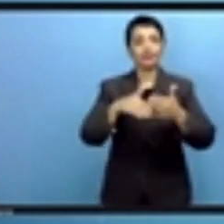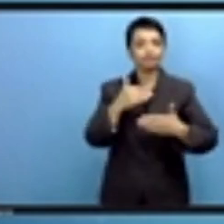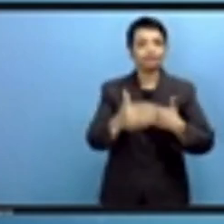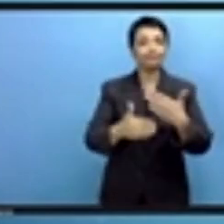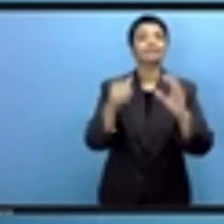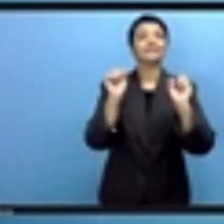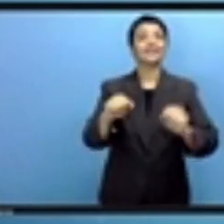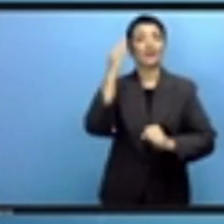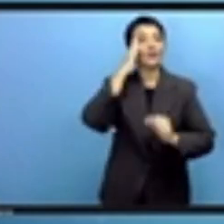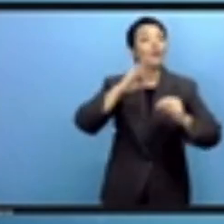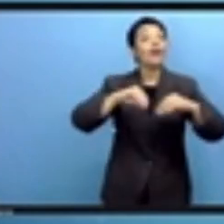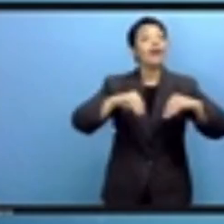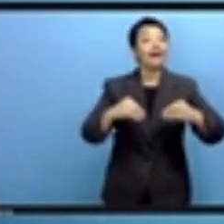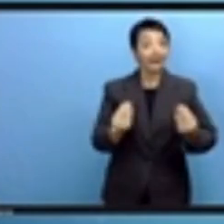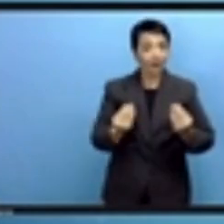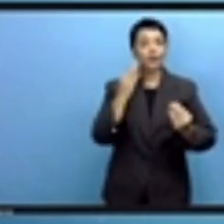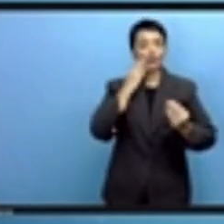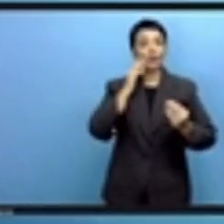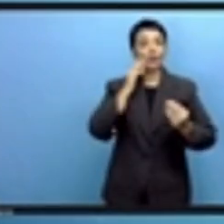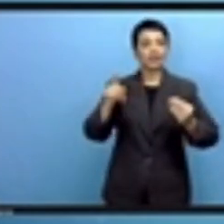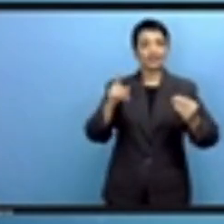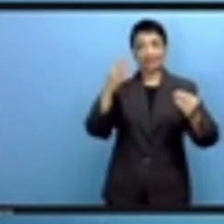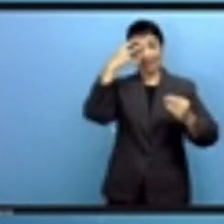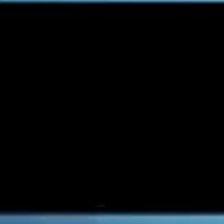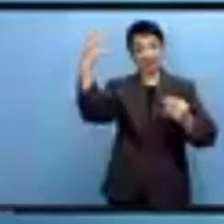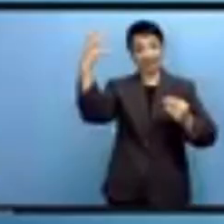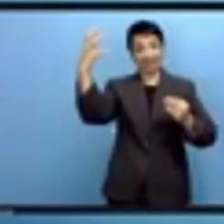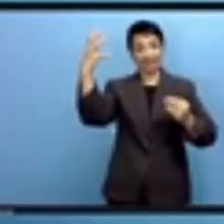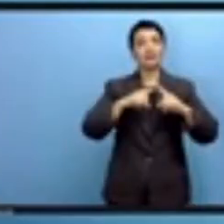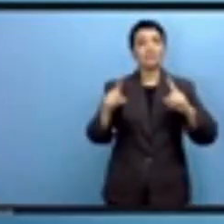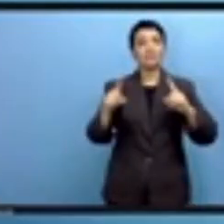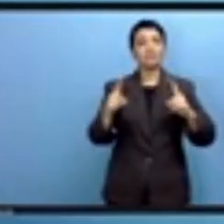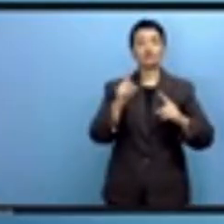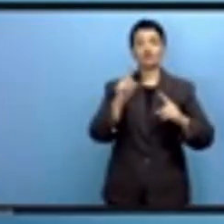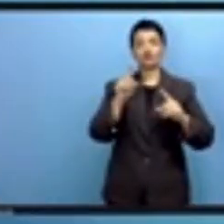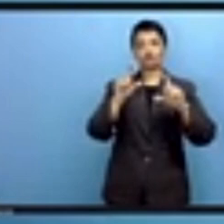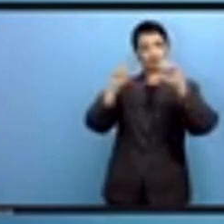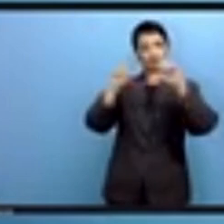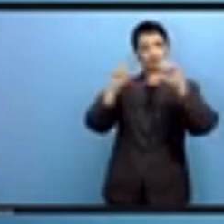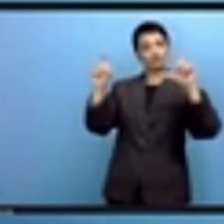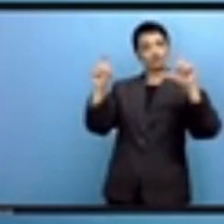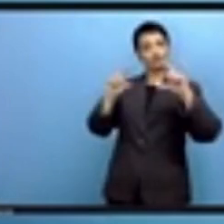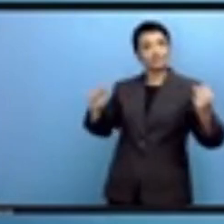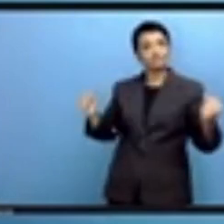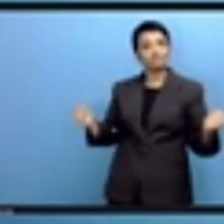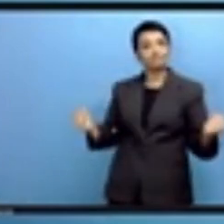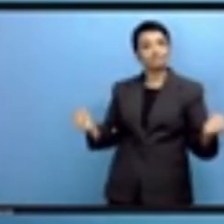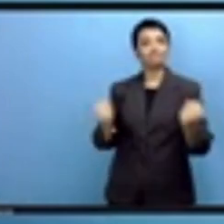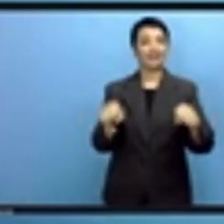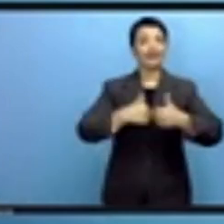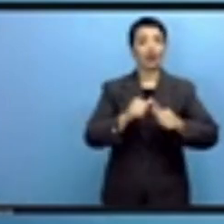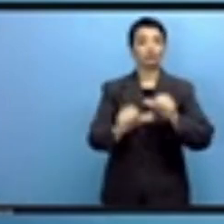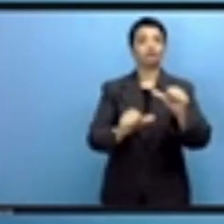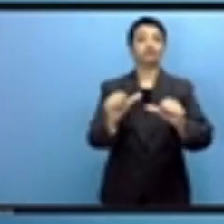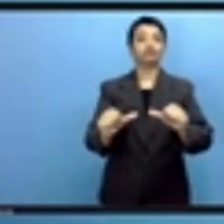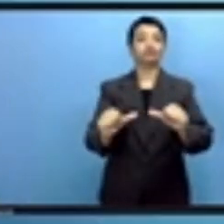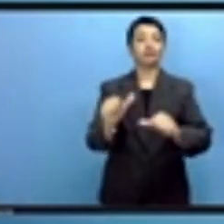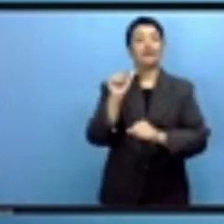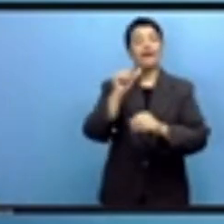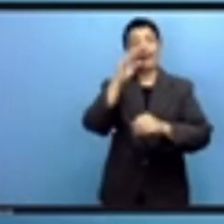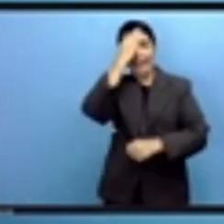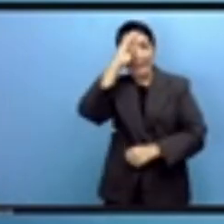行实施，它那个引导政府还有私营部门的行动，同时也包